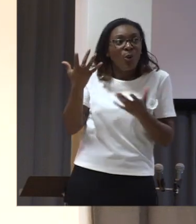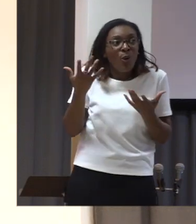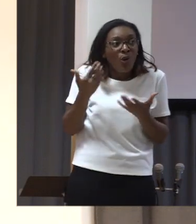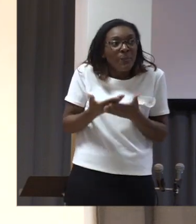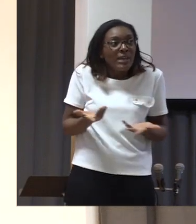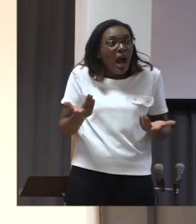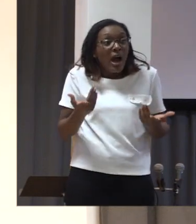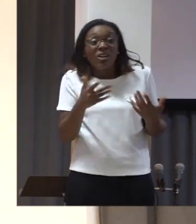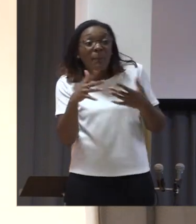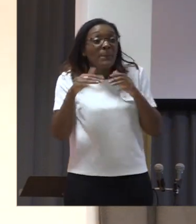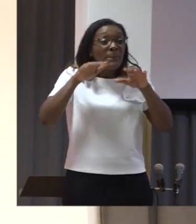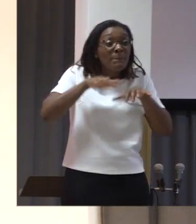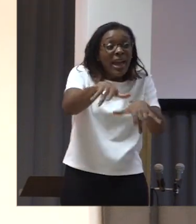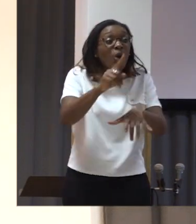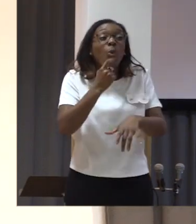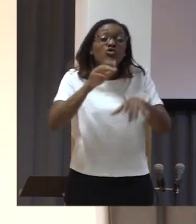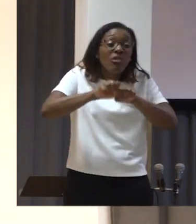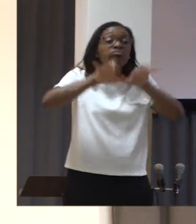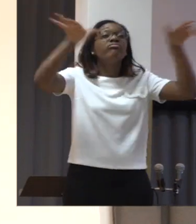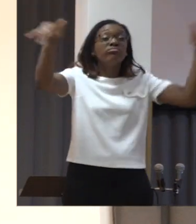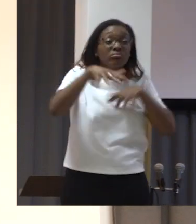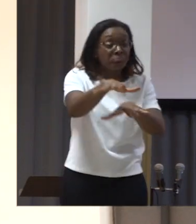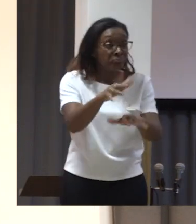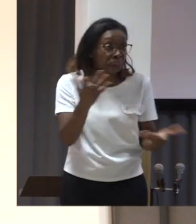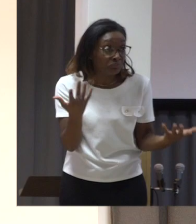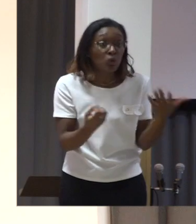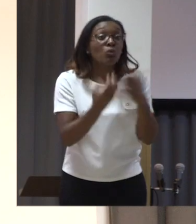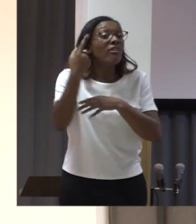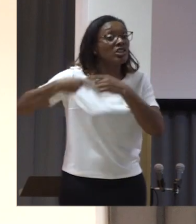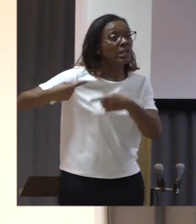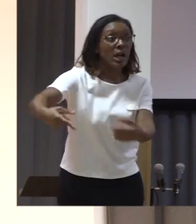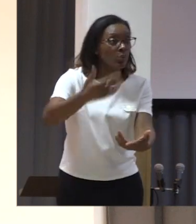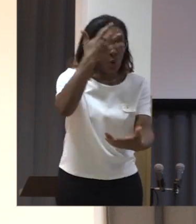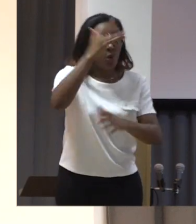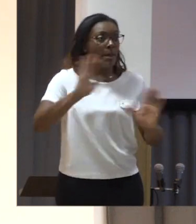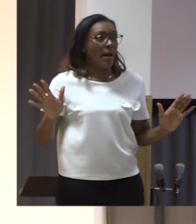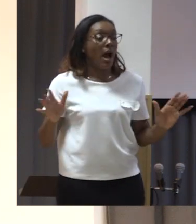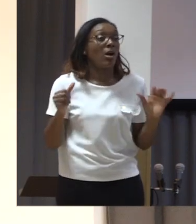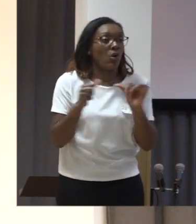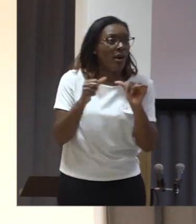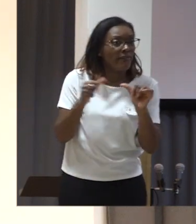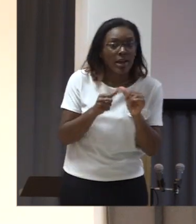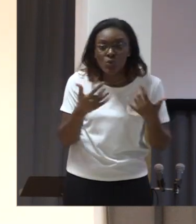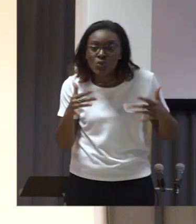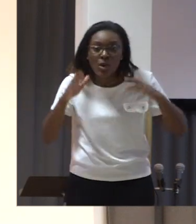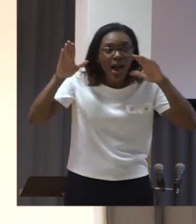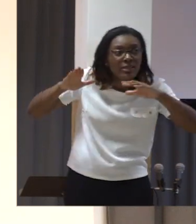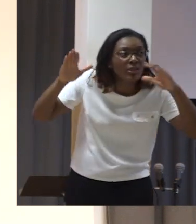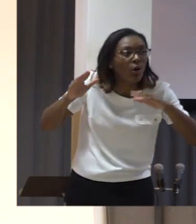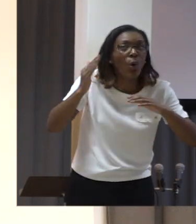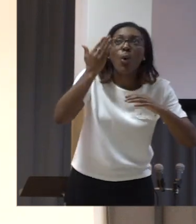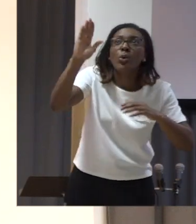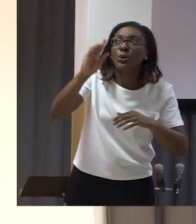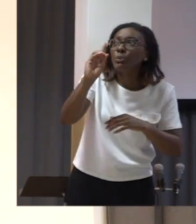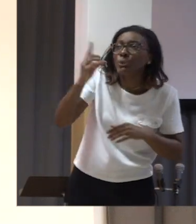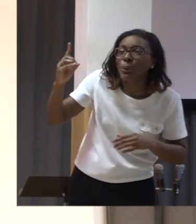connu la traversée de la mer Rouge. Et cette nouvelle génération commença à adorer ces divinités, les